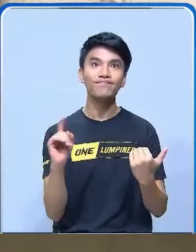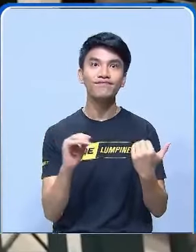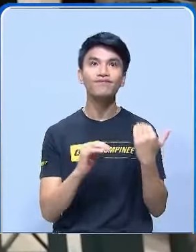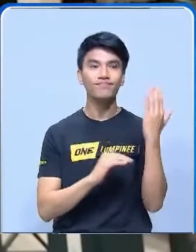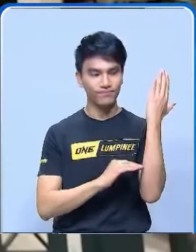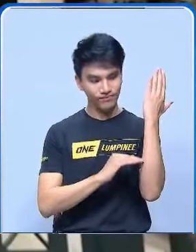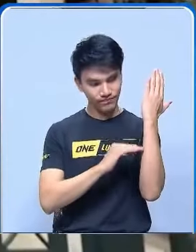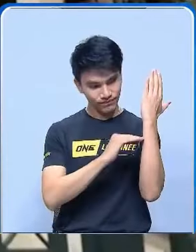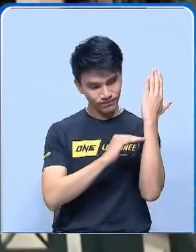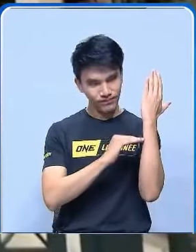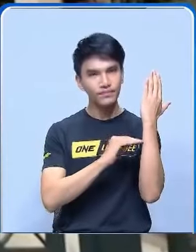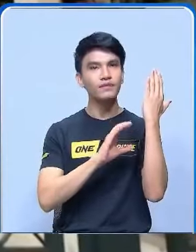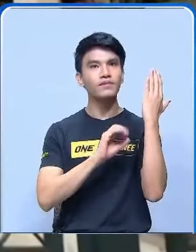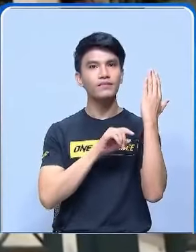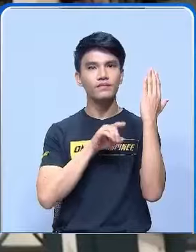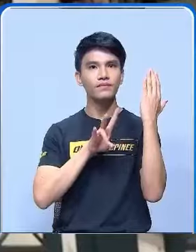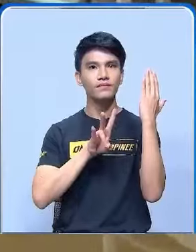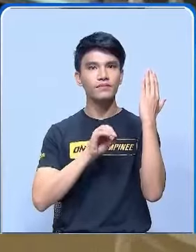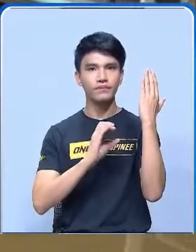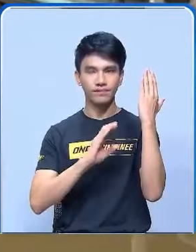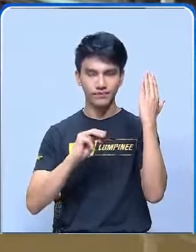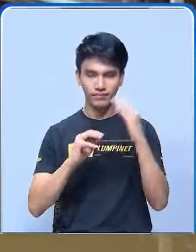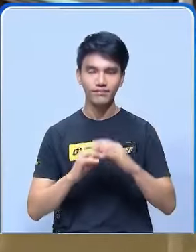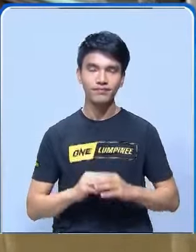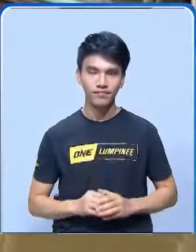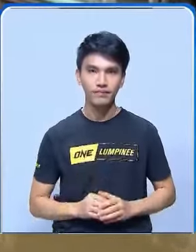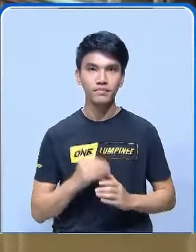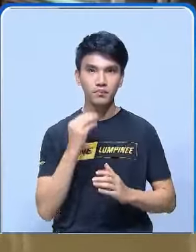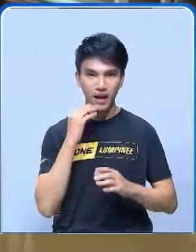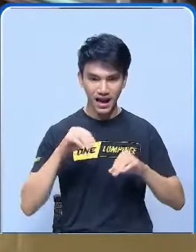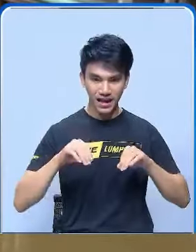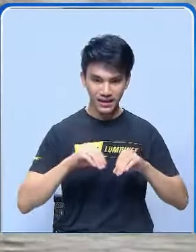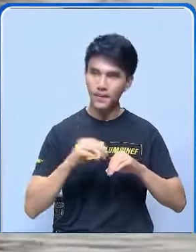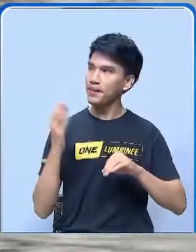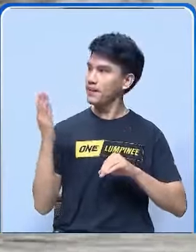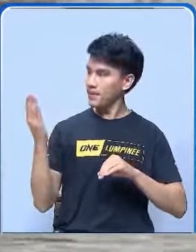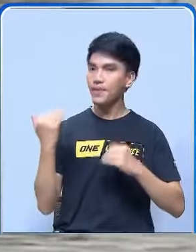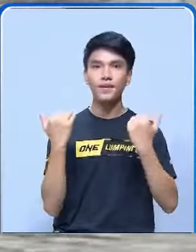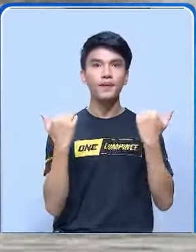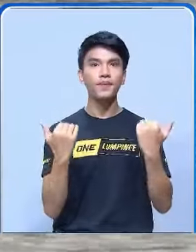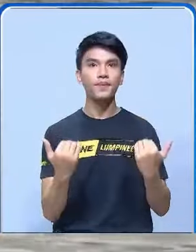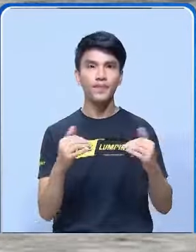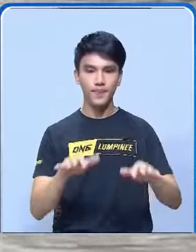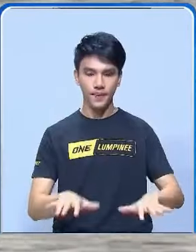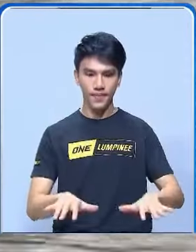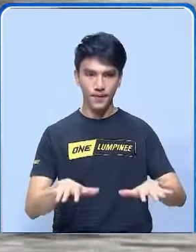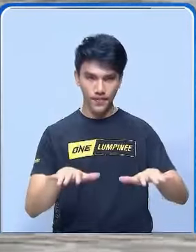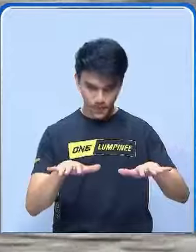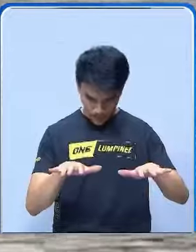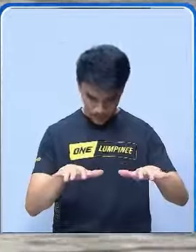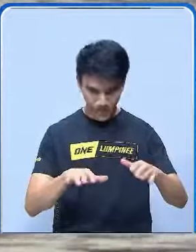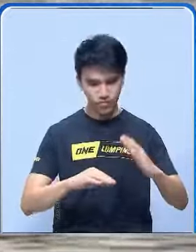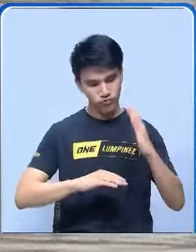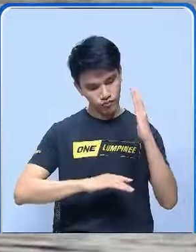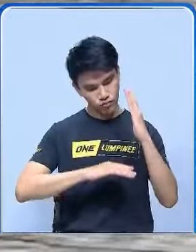ดับน้ำเพียง 50-70 เซนติเมตรเท่านั้นส่วนบ้านที่อยู่ริมน้ำนอกคันกั้นน้ำพบว่าระดับน้ำแตะพื้นบ้านแล้วค่ะ